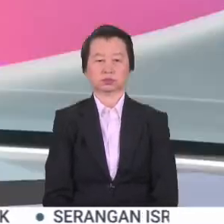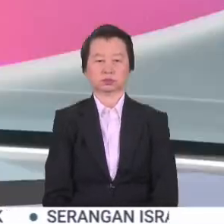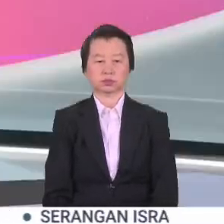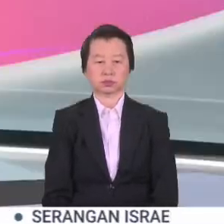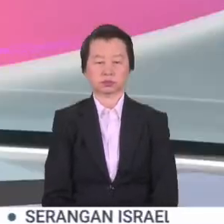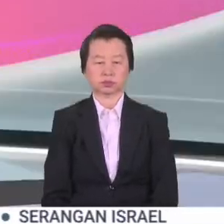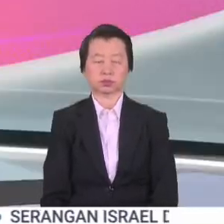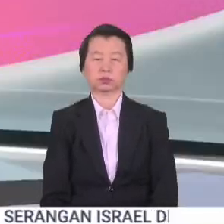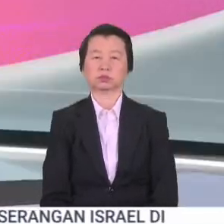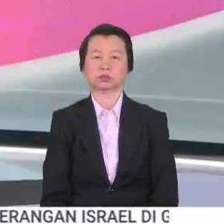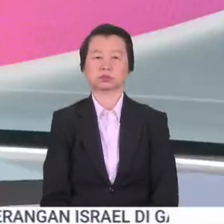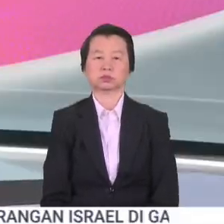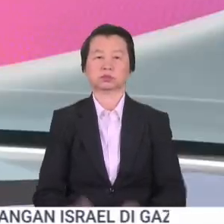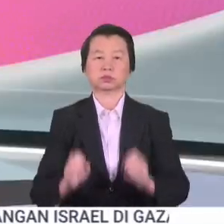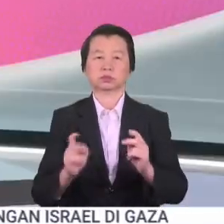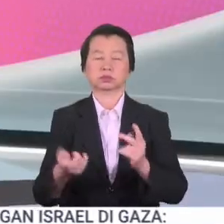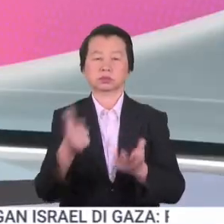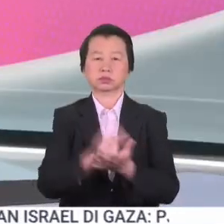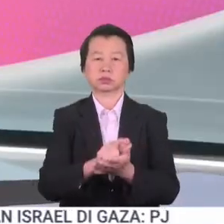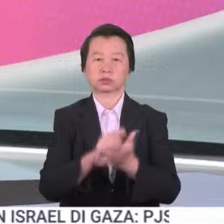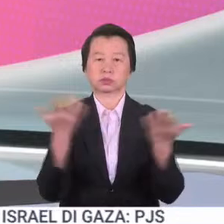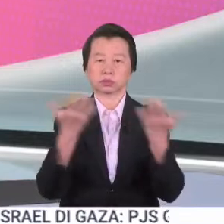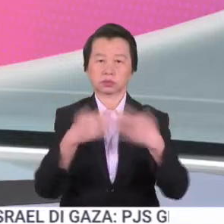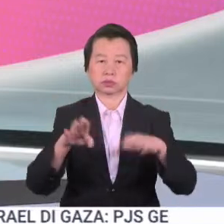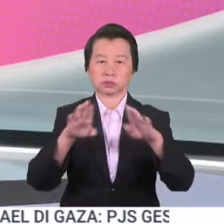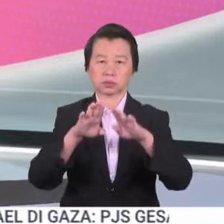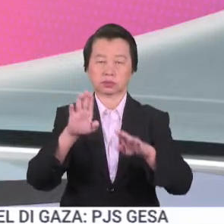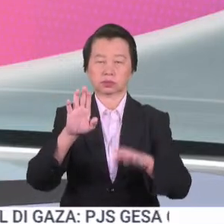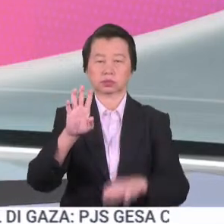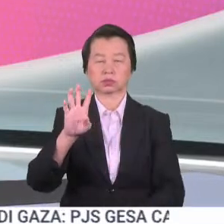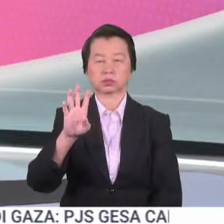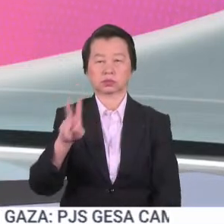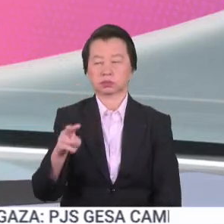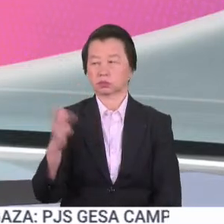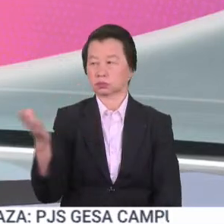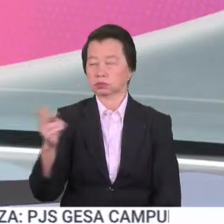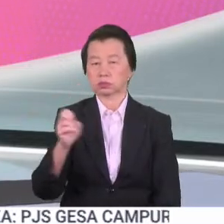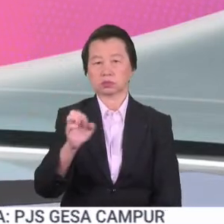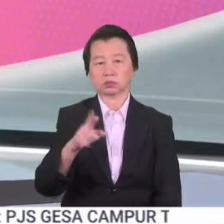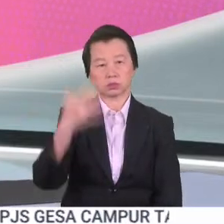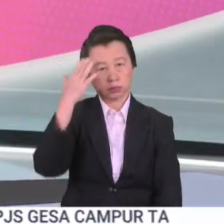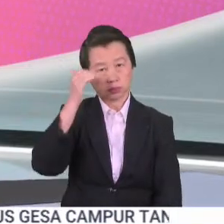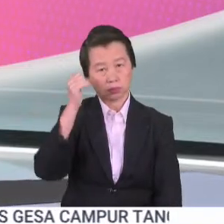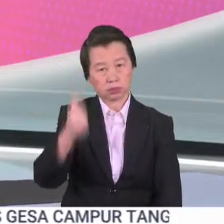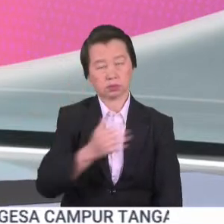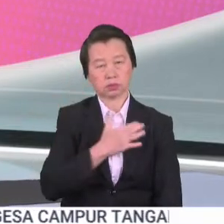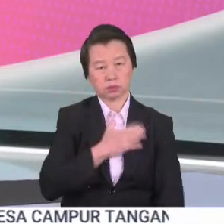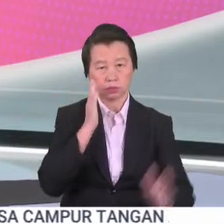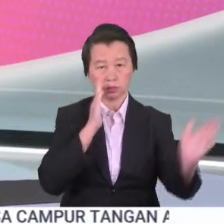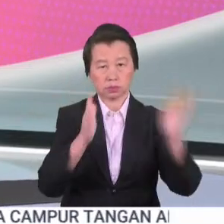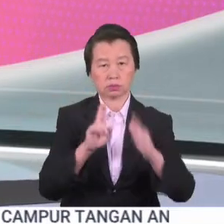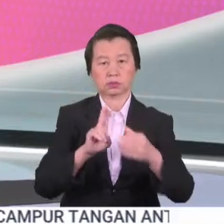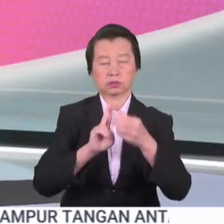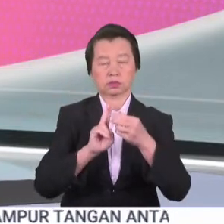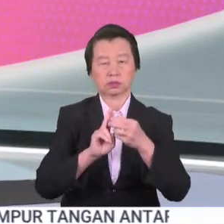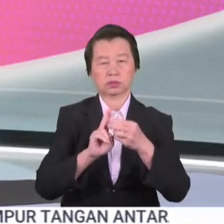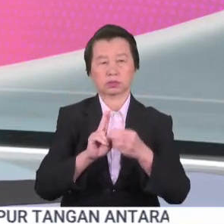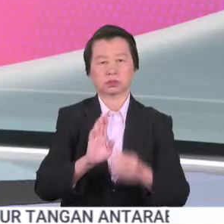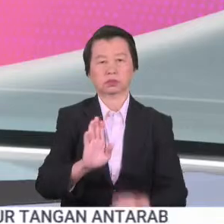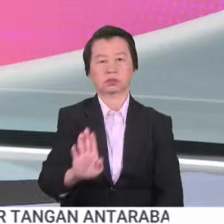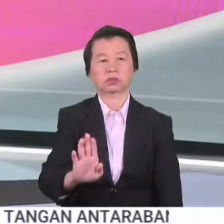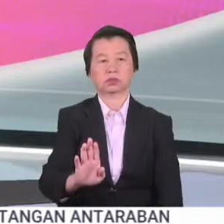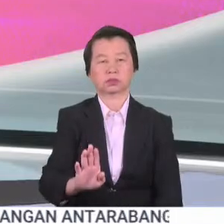Pinang baik saudara laporan itu mengakhiri berita wilayah buat hari ini saya n zamri Assalamualaikum salam Malaysia Madani tingkat